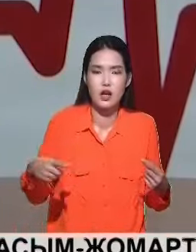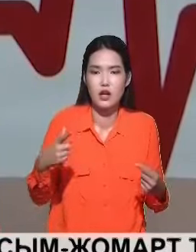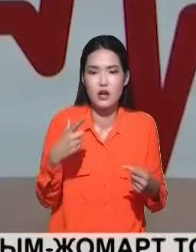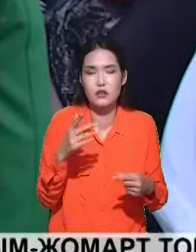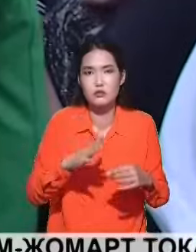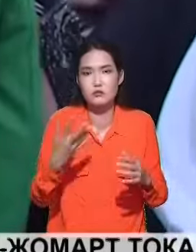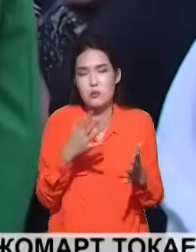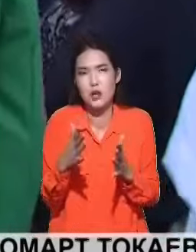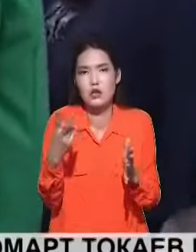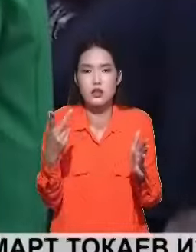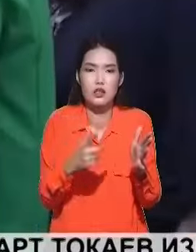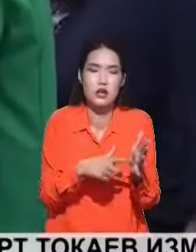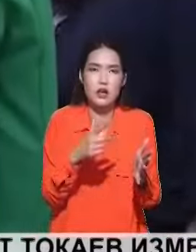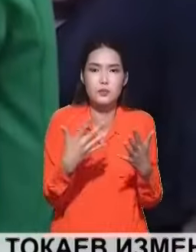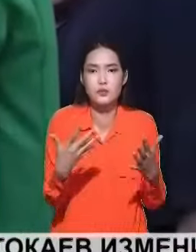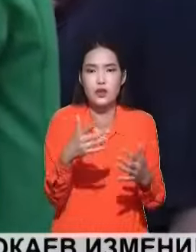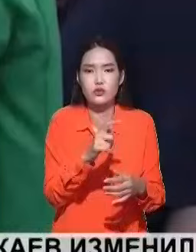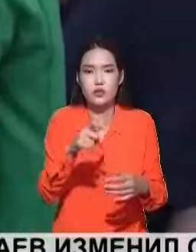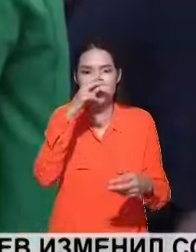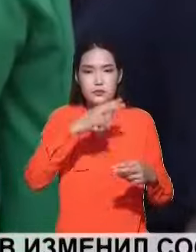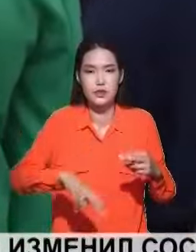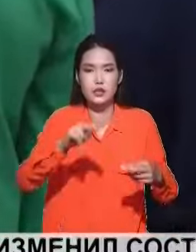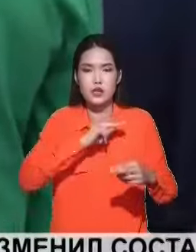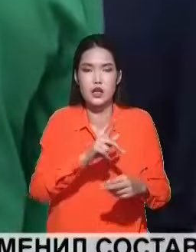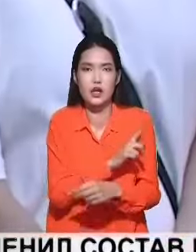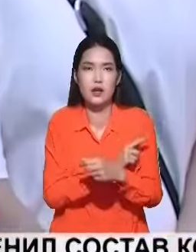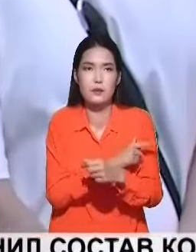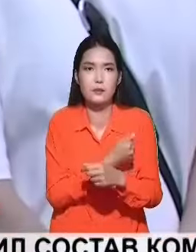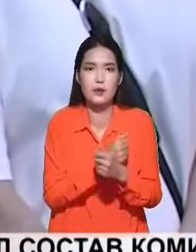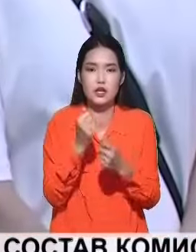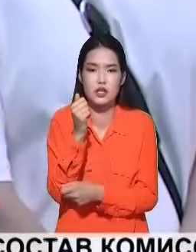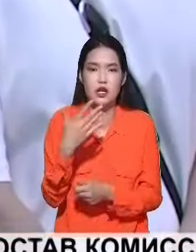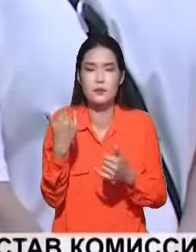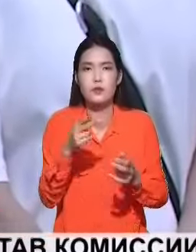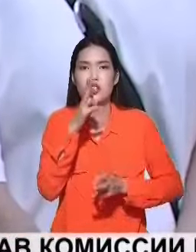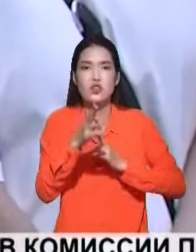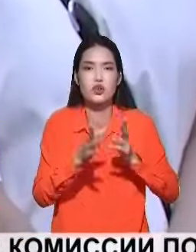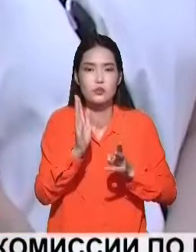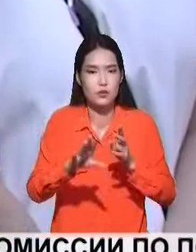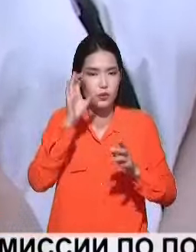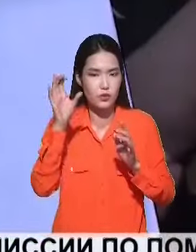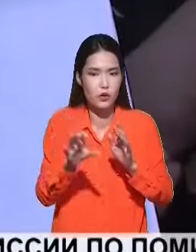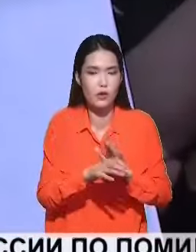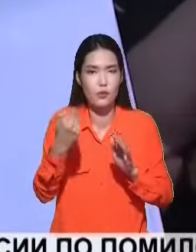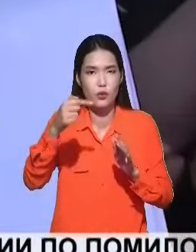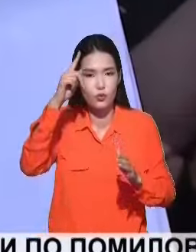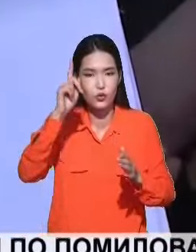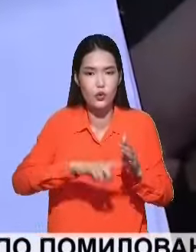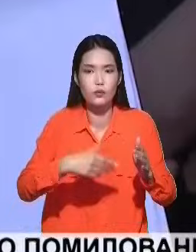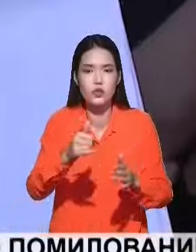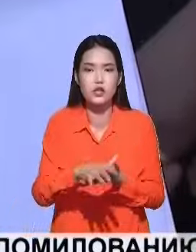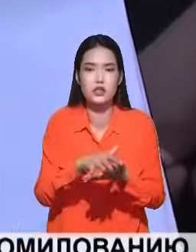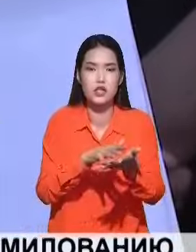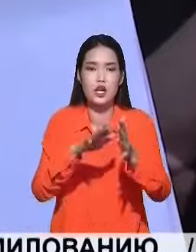25-27 человек. Потерявшие рабочие места медработники надеются, что их крик будет услышан. Они уверяют, из-за увольнений